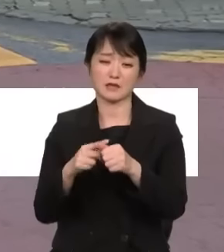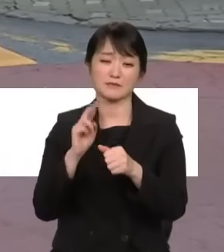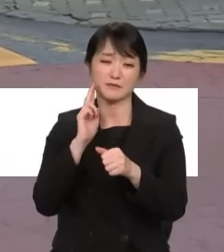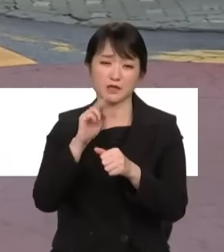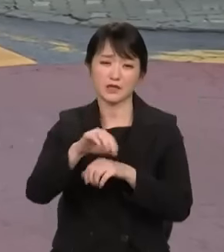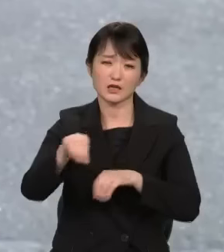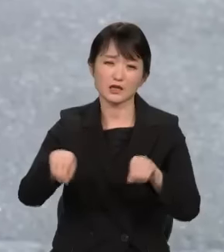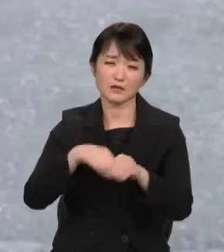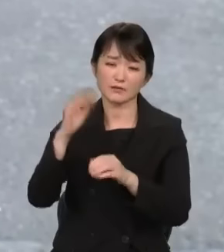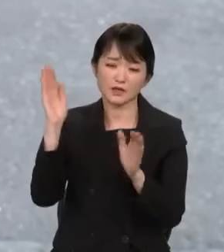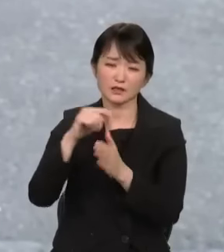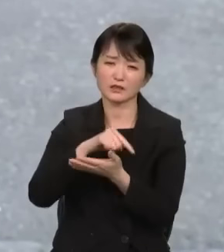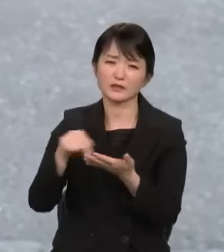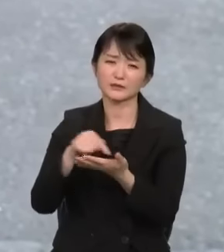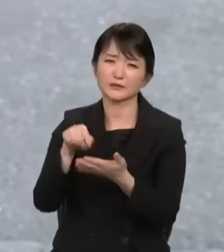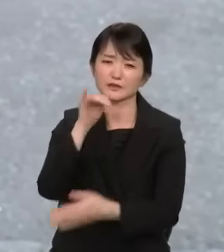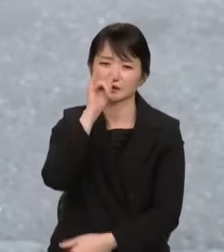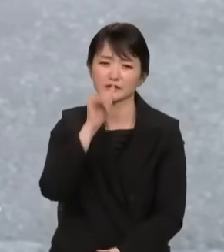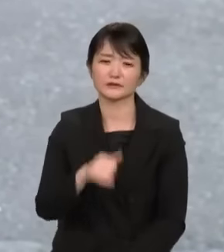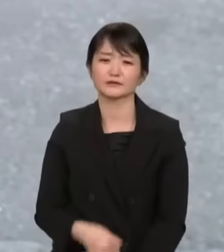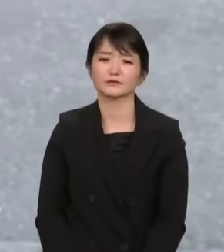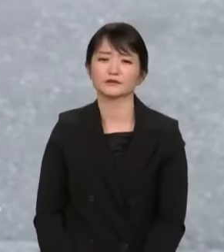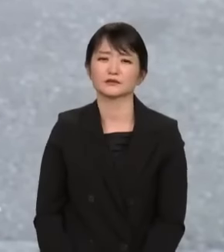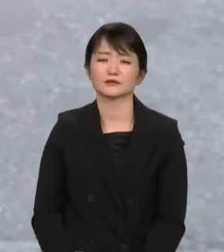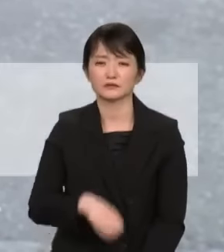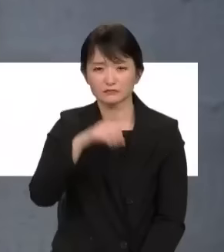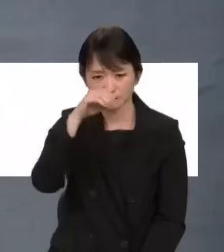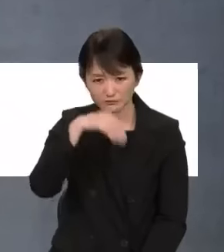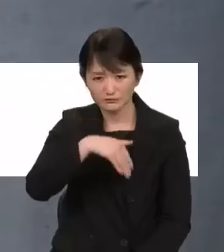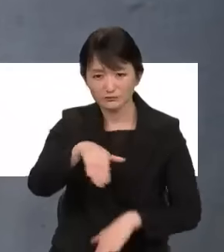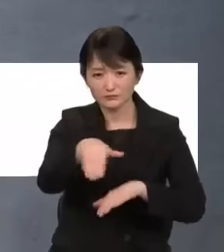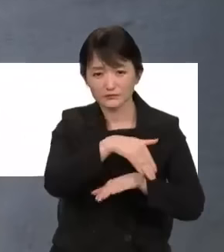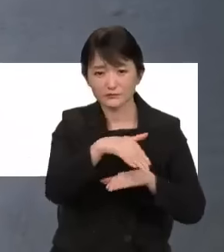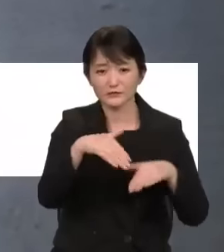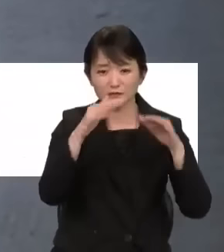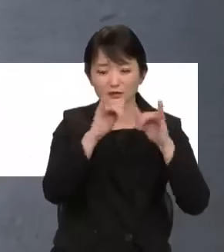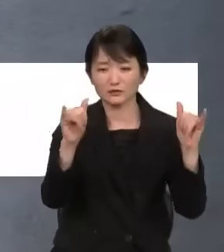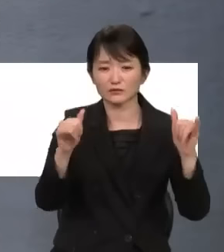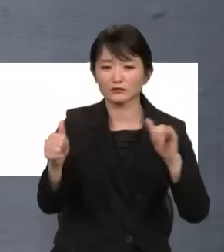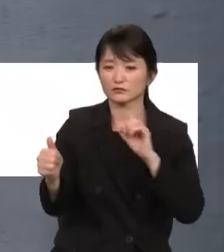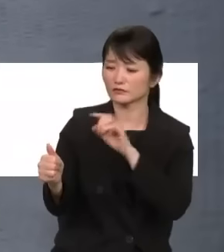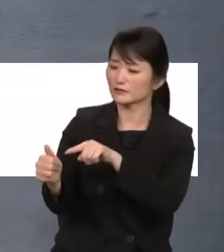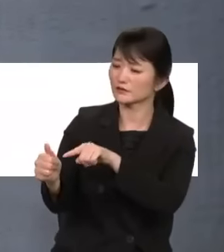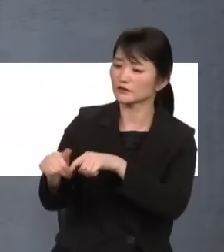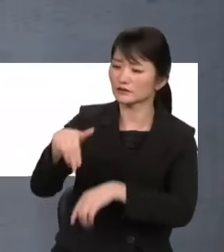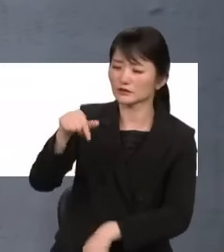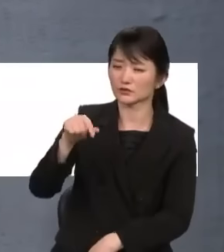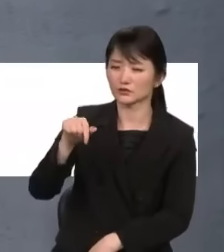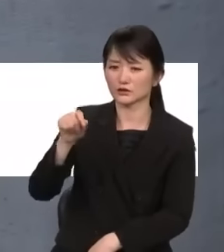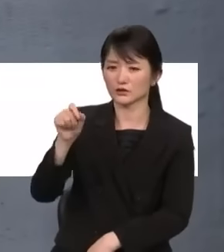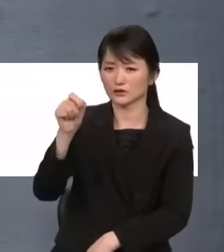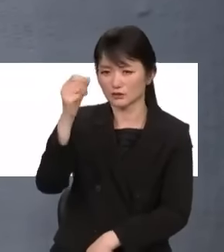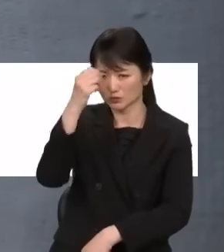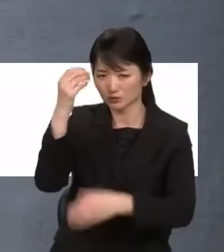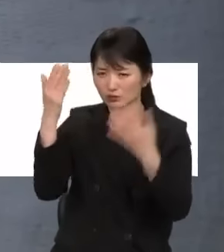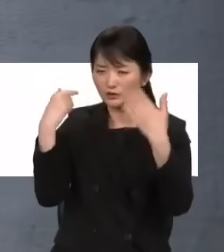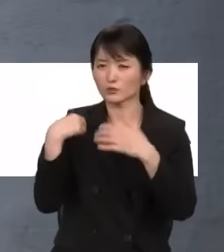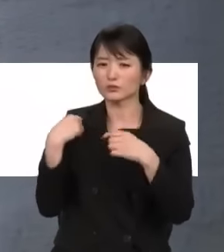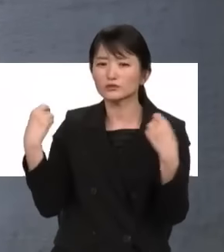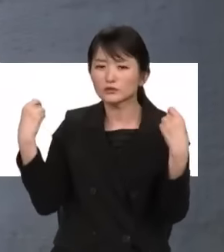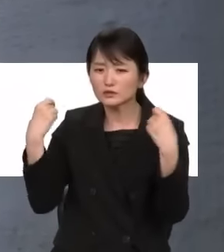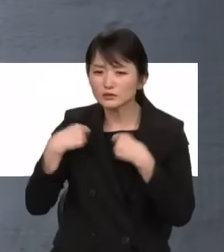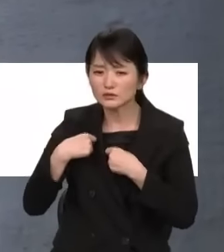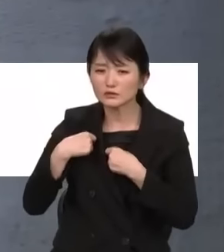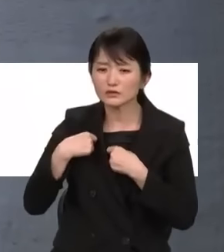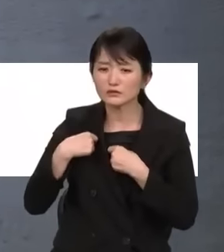애꿎은 학생들이 피해를 보고 있습니다. 그냥 지나가는 어르신분들이 충암고 옷 입고 교복이나 뭐 학생의